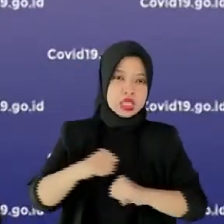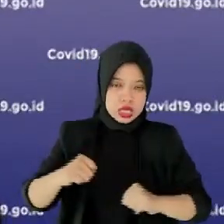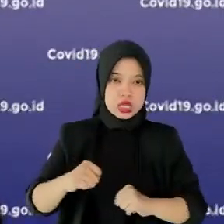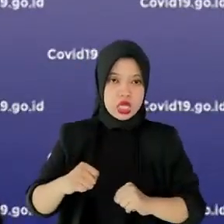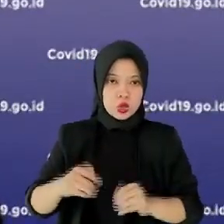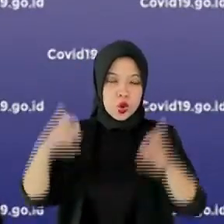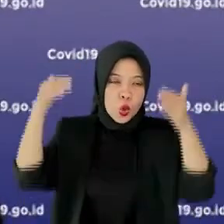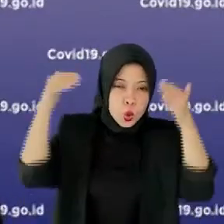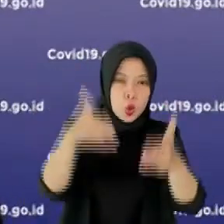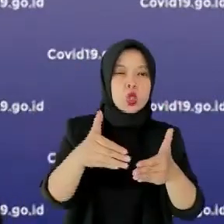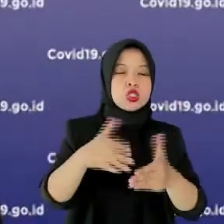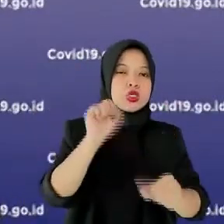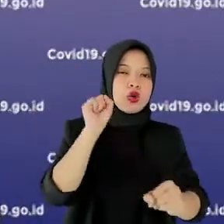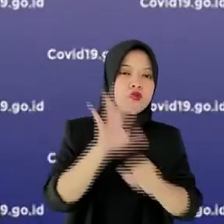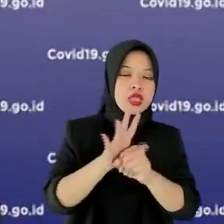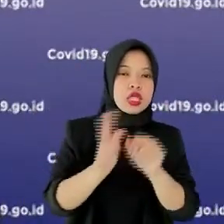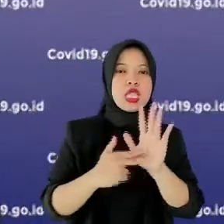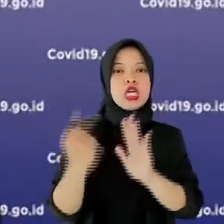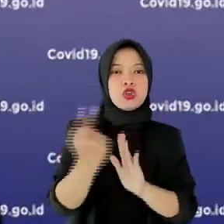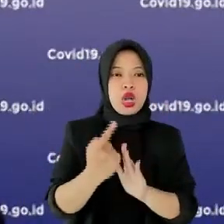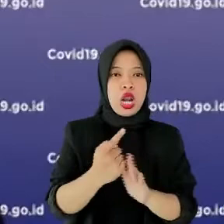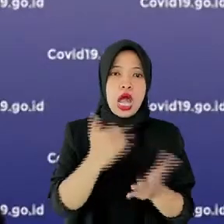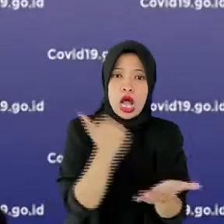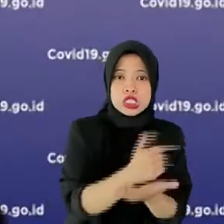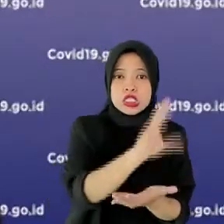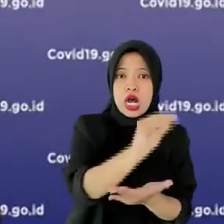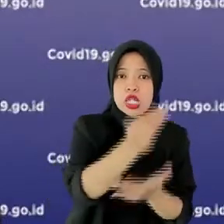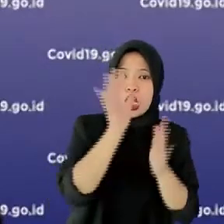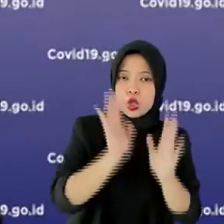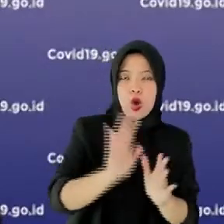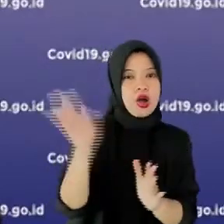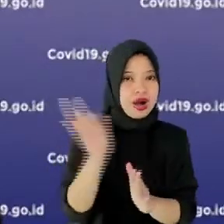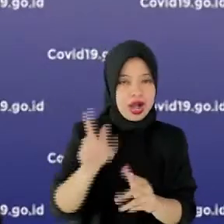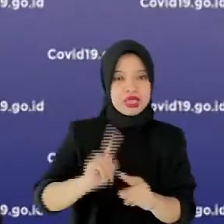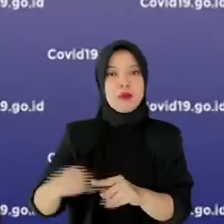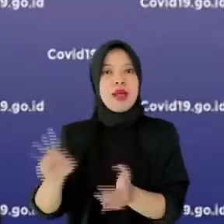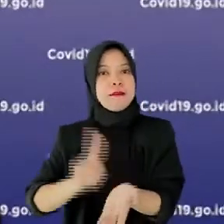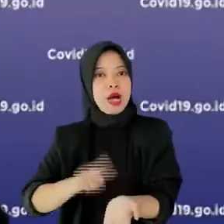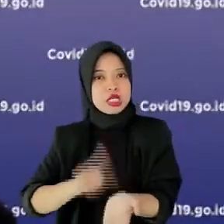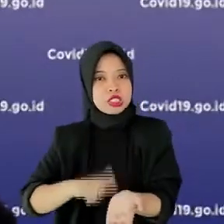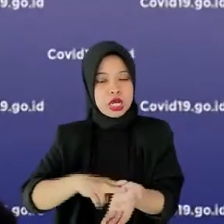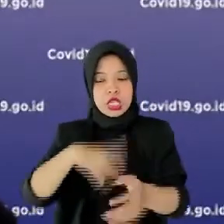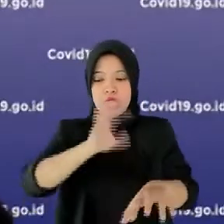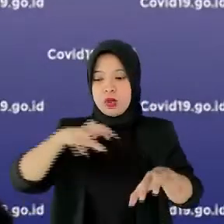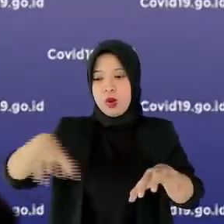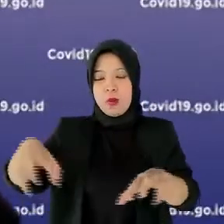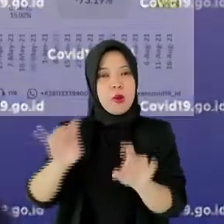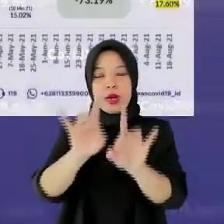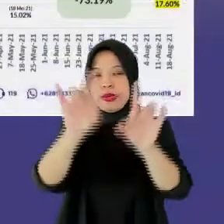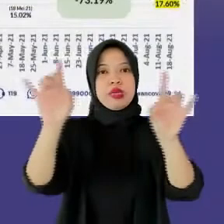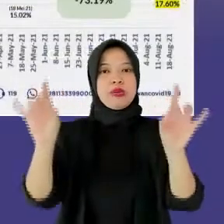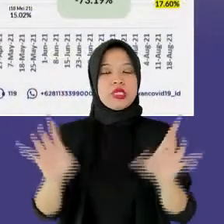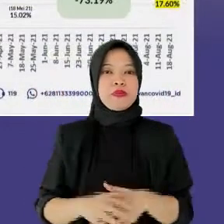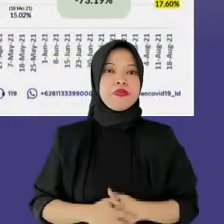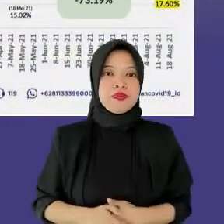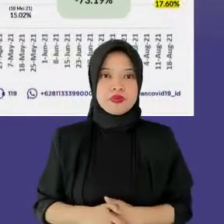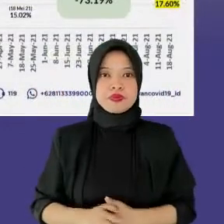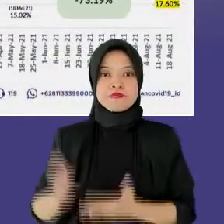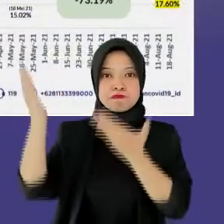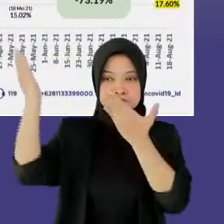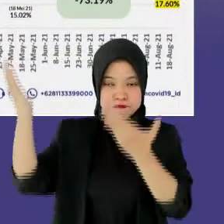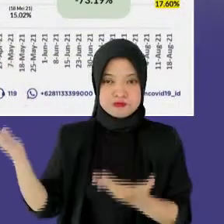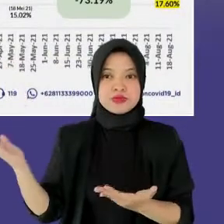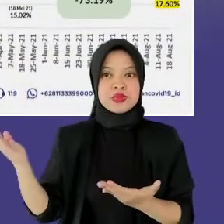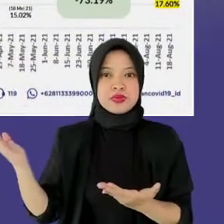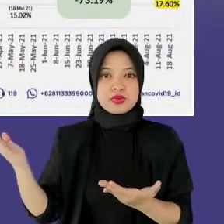menjadi rujukan nasional, yang pasiennya bahkan bukan hanya dari Jakarta aja, pasiennya datang dari berbagai macam tempat. Nah, di sini kita